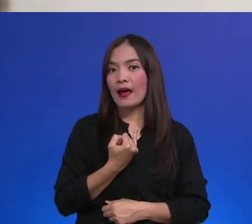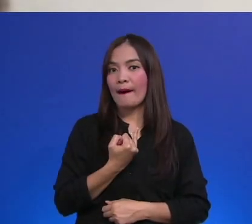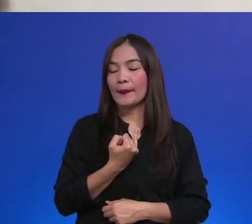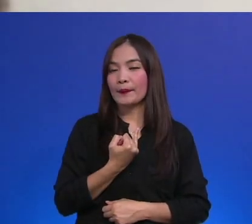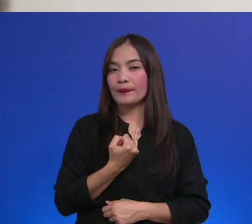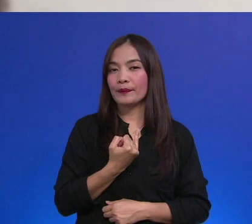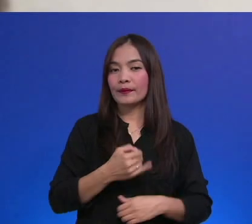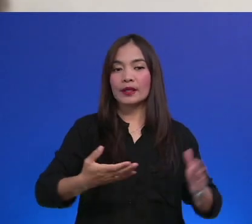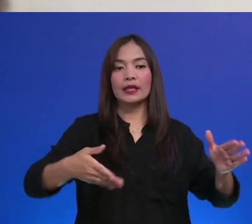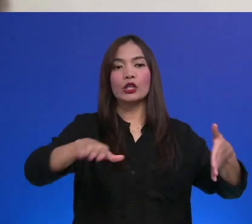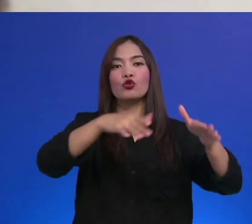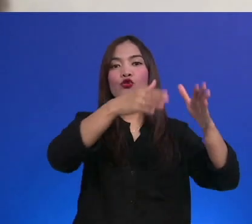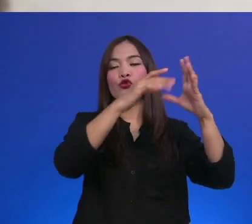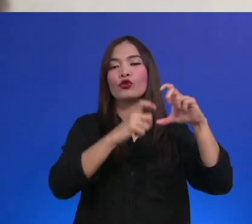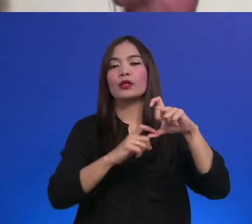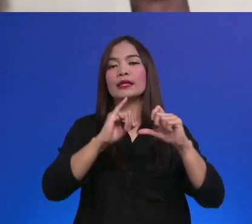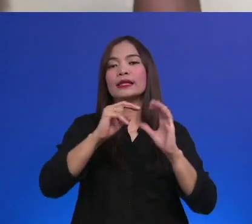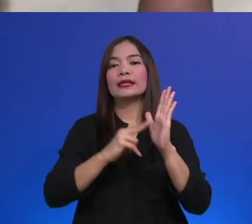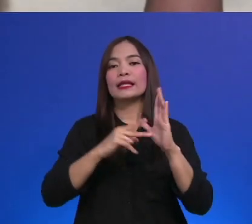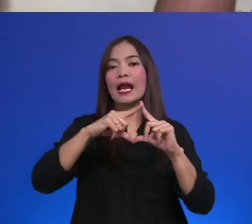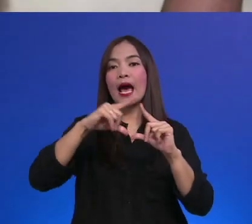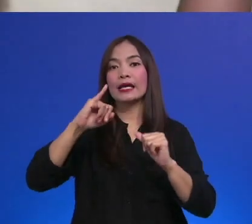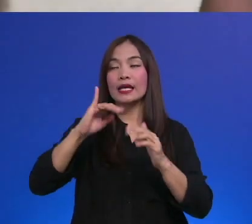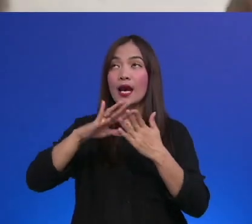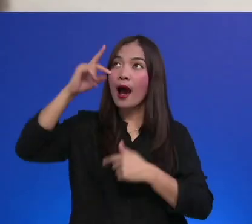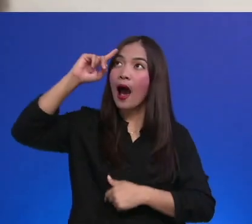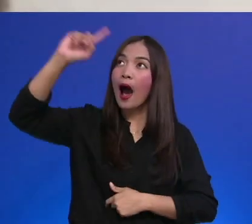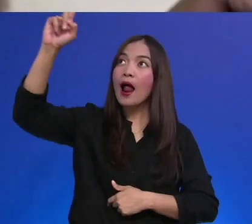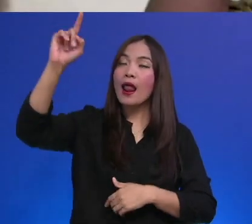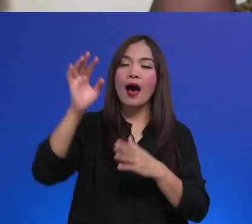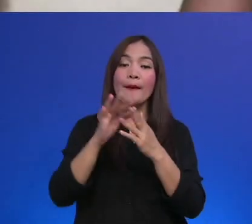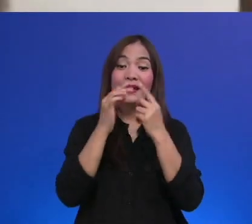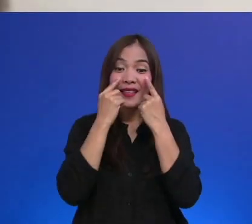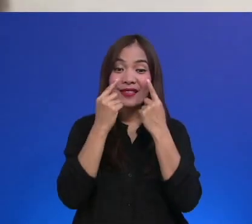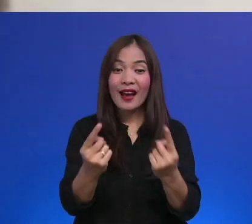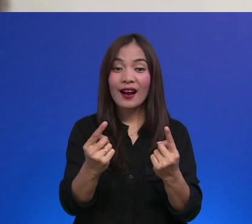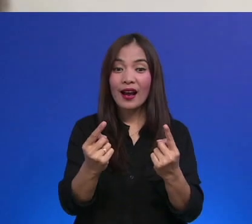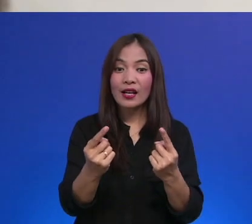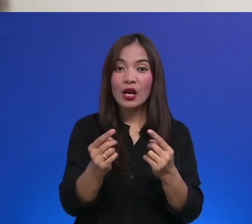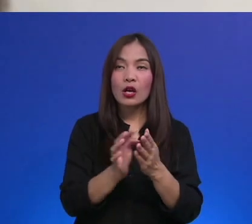Gunung Sinai alam menyatakan di dalam guru halilintar